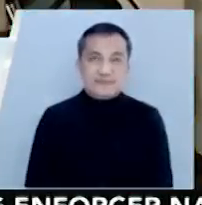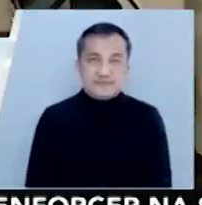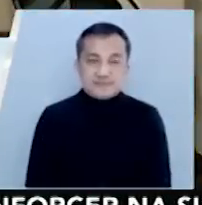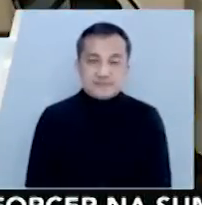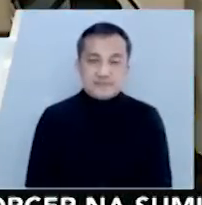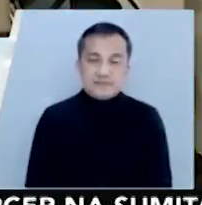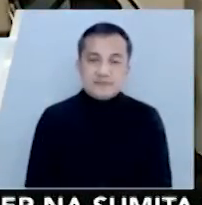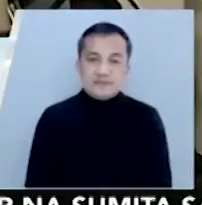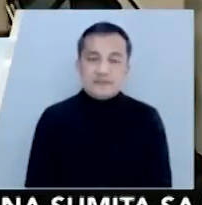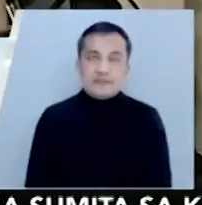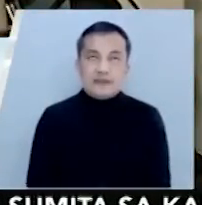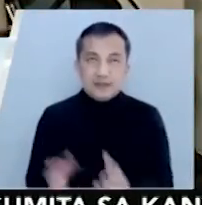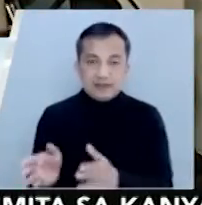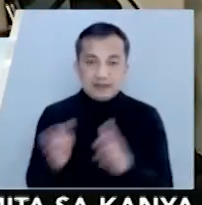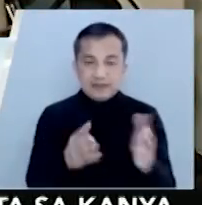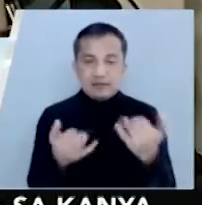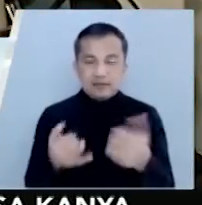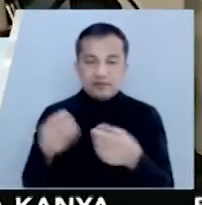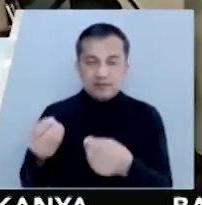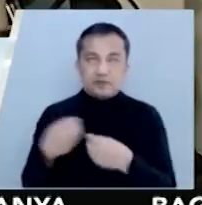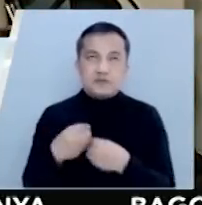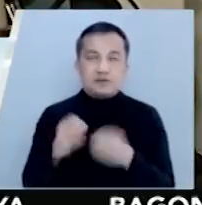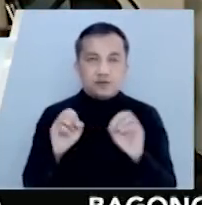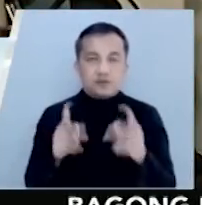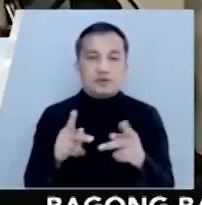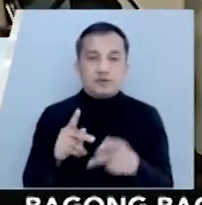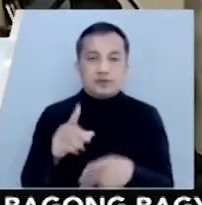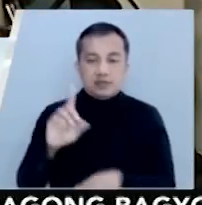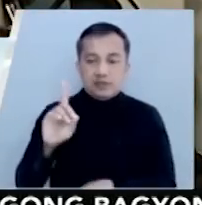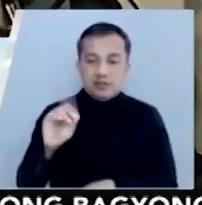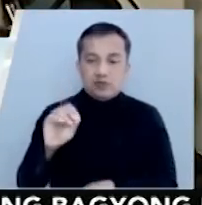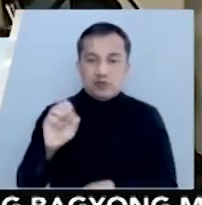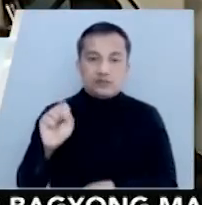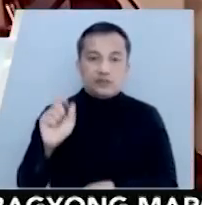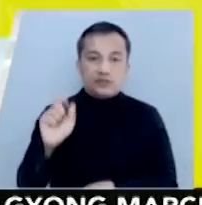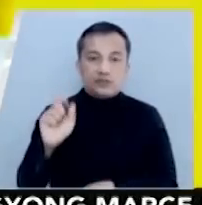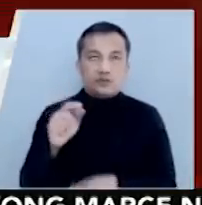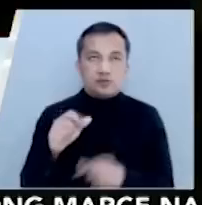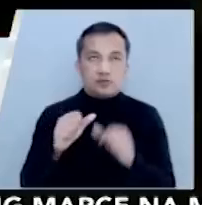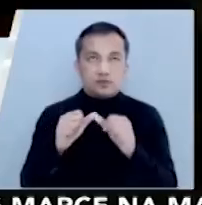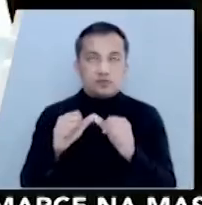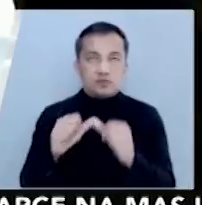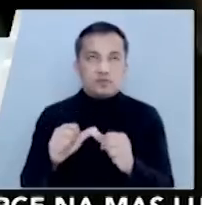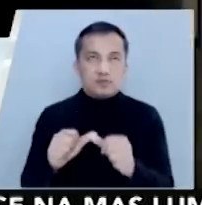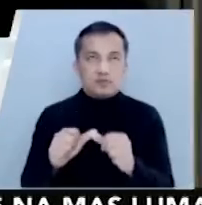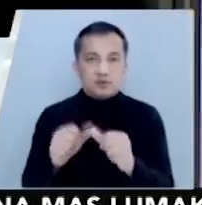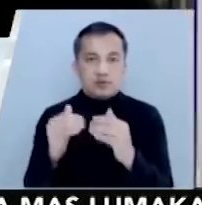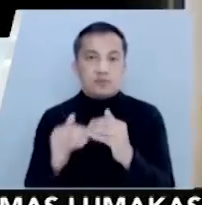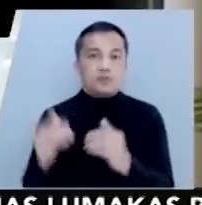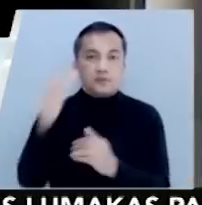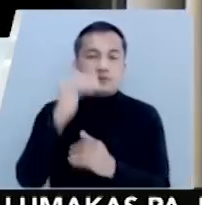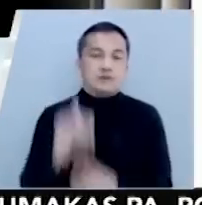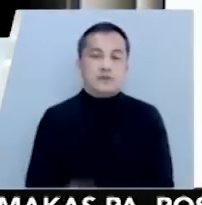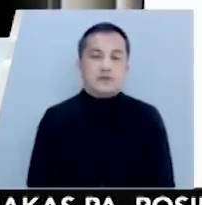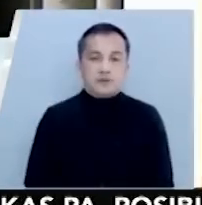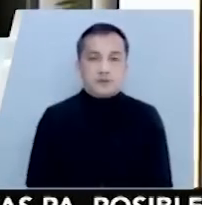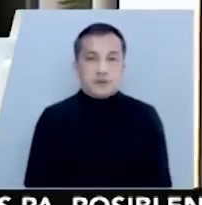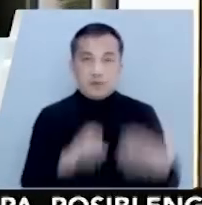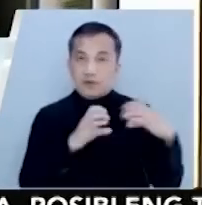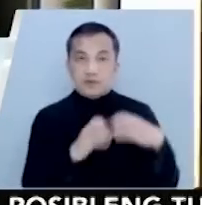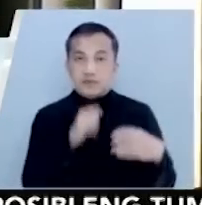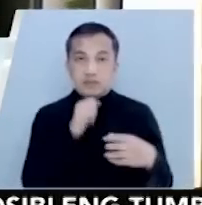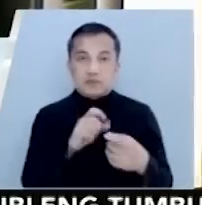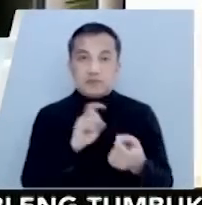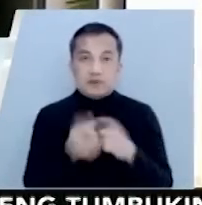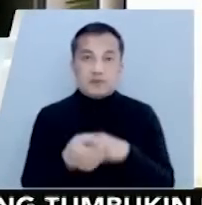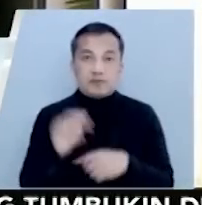Ngayon po, binigyan po kami ng opportunity ng DOST na to continue scale it up. Mga kapuso, hindi man natin mabago ang pangangailangan natin